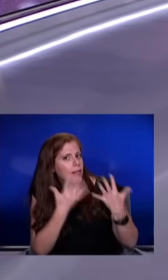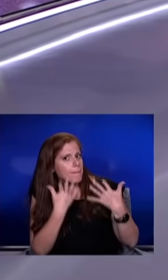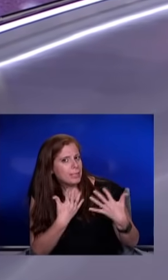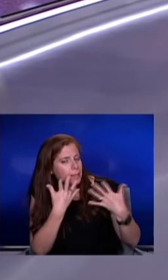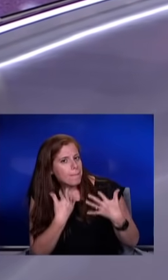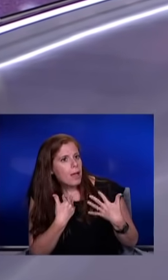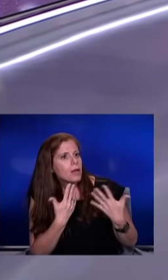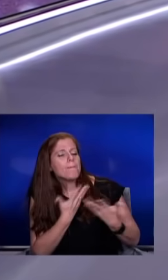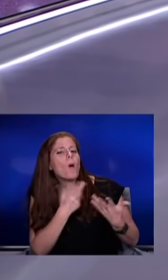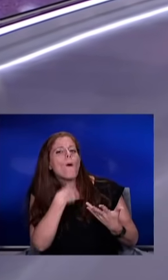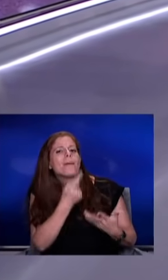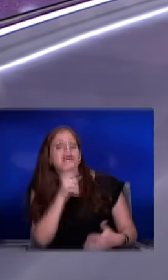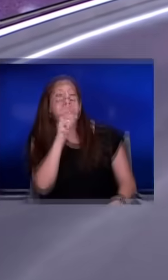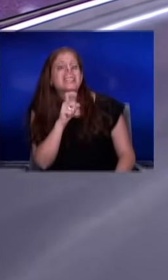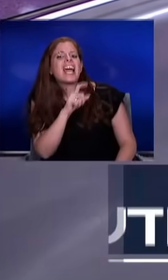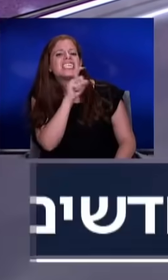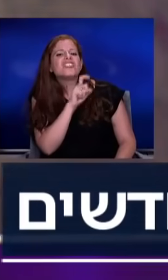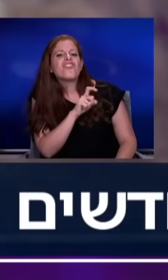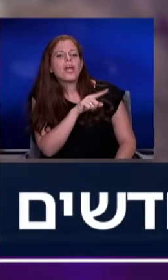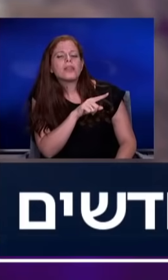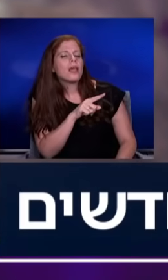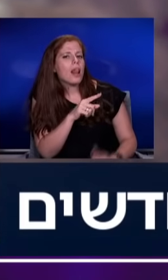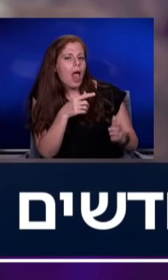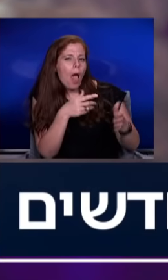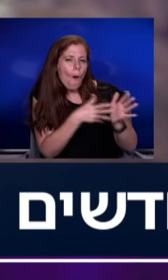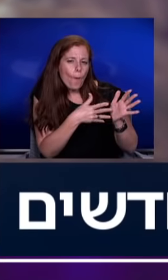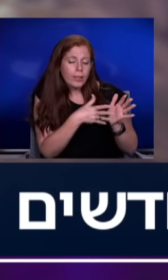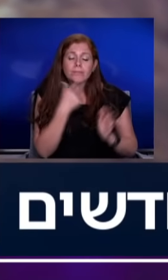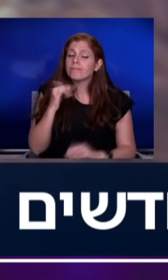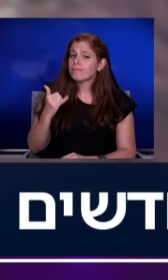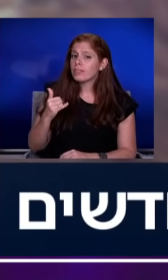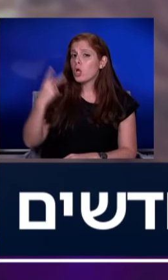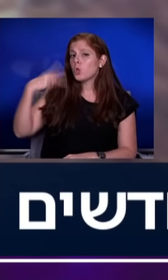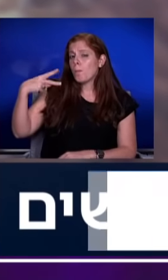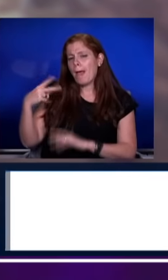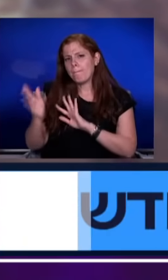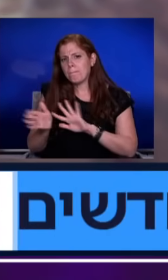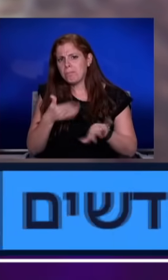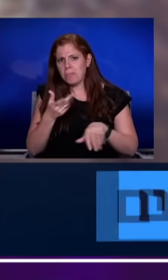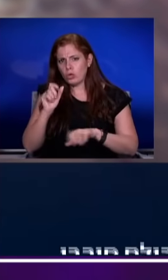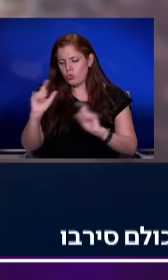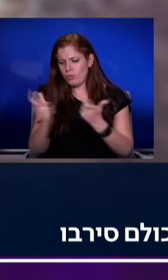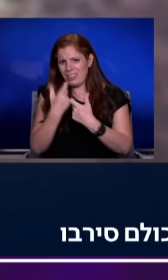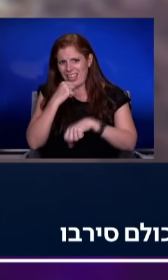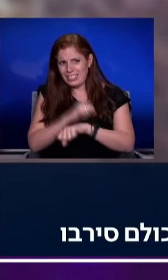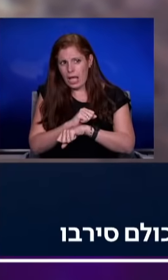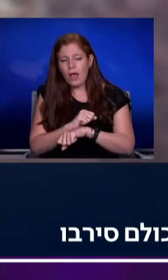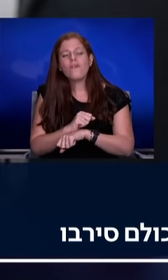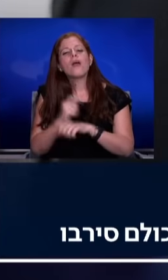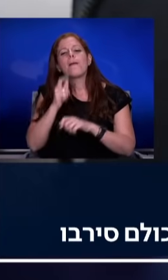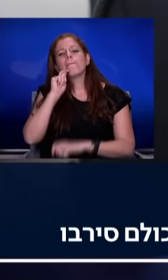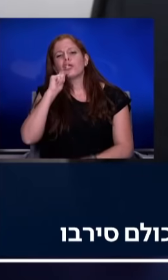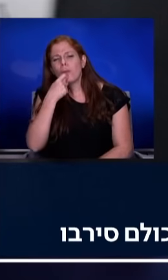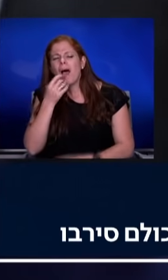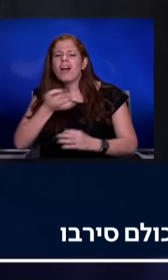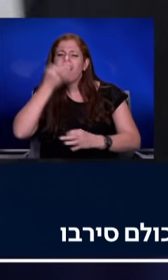זכריה זביידי לחוקרים שלו. כן, בעצם חולפים כמעט יומיים מאז שהוא נעצר, ובשב"כ מתשאלים אותו במשך